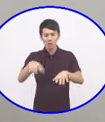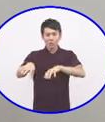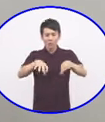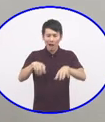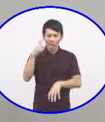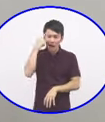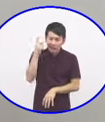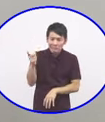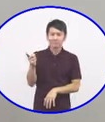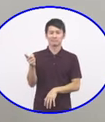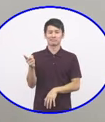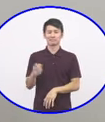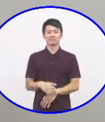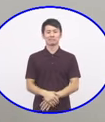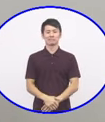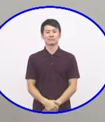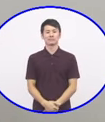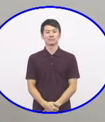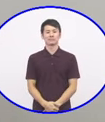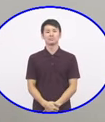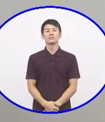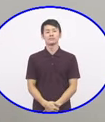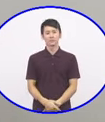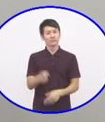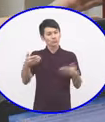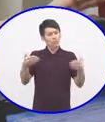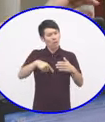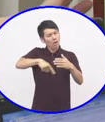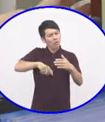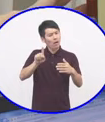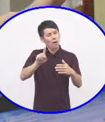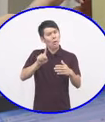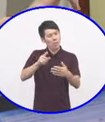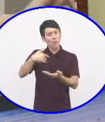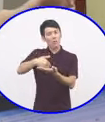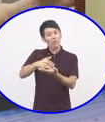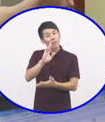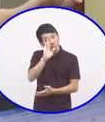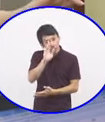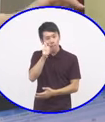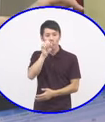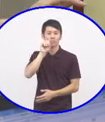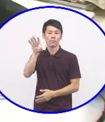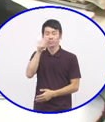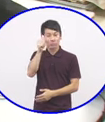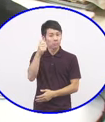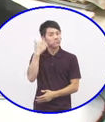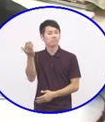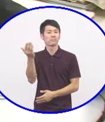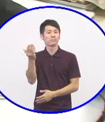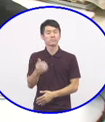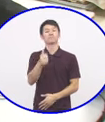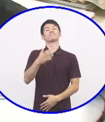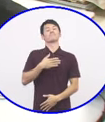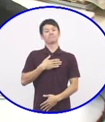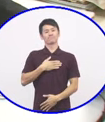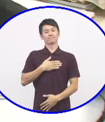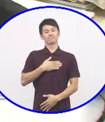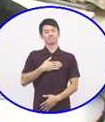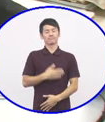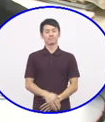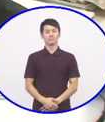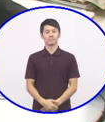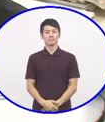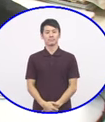みんな忙しそうだな。 司会事務局ではどんな仕事をしているのか、ちょっと説明してもらえません